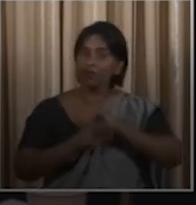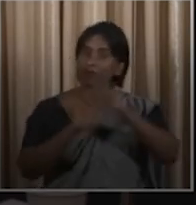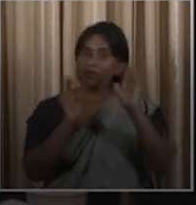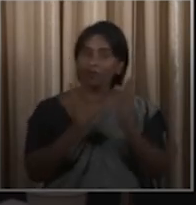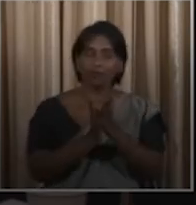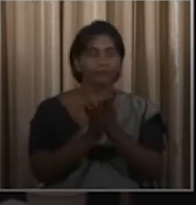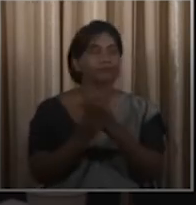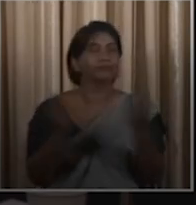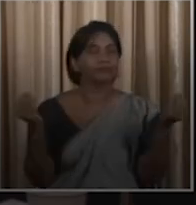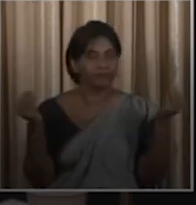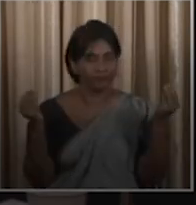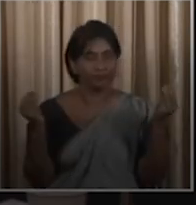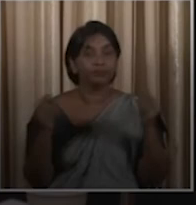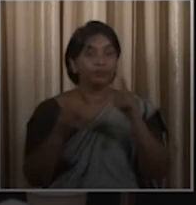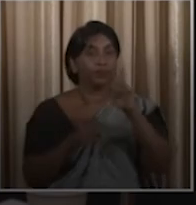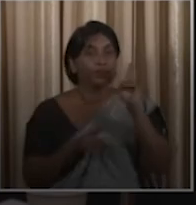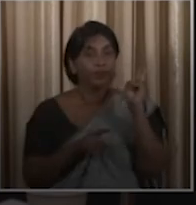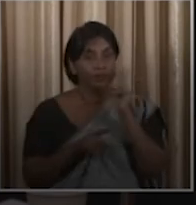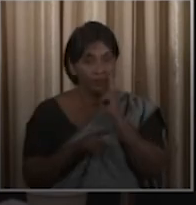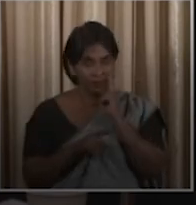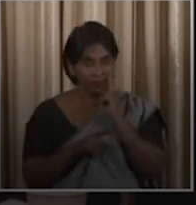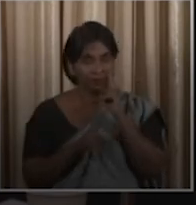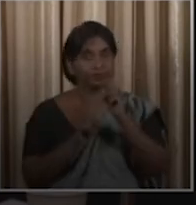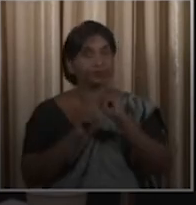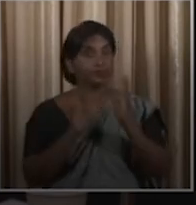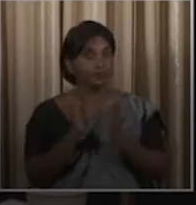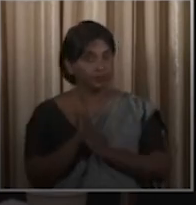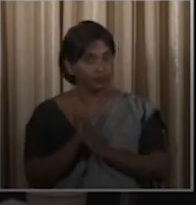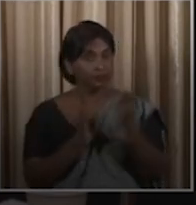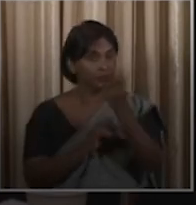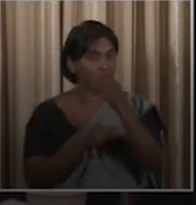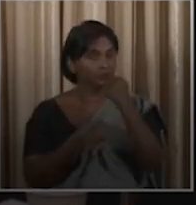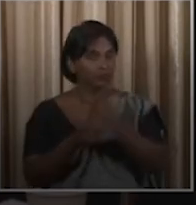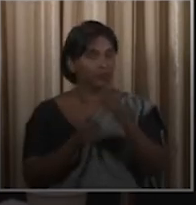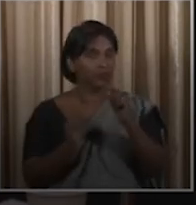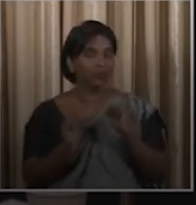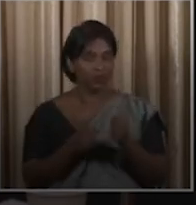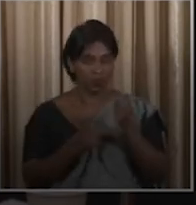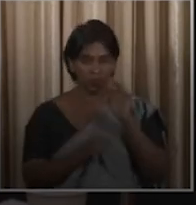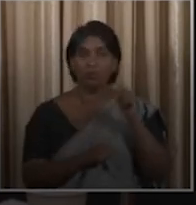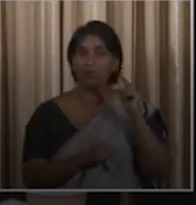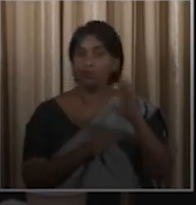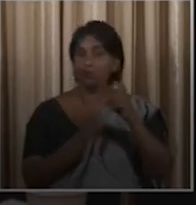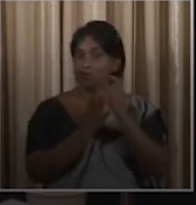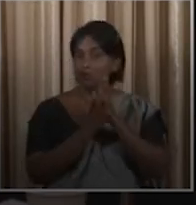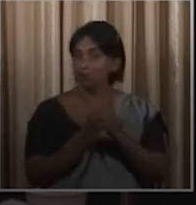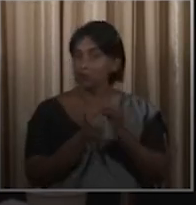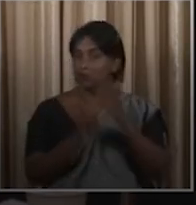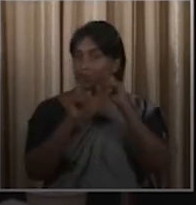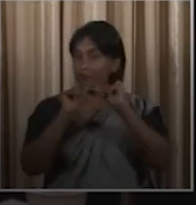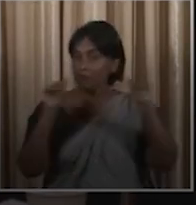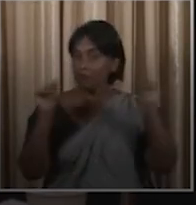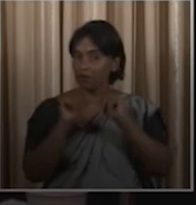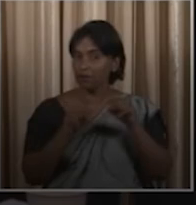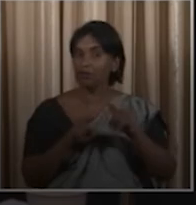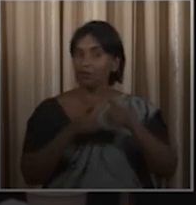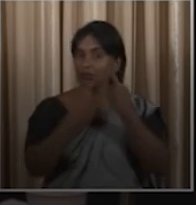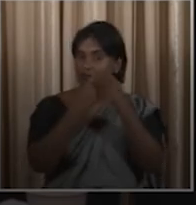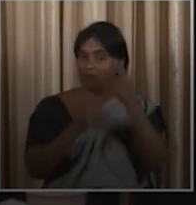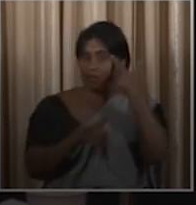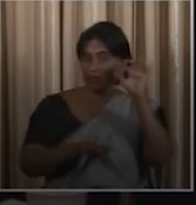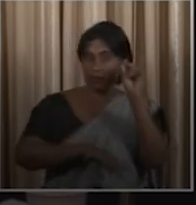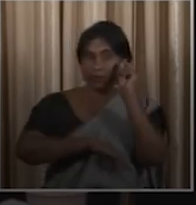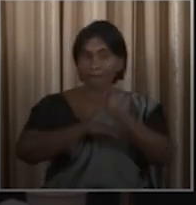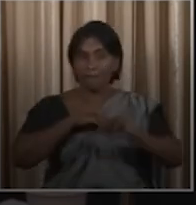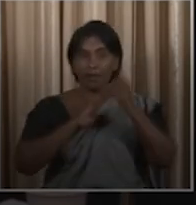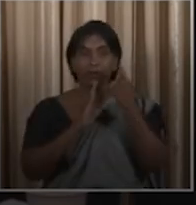රනිල් වික්‍රමසිංහත් අග්‍රාමාත්‍යවරයාත් මේ ආණ්ඩුවත් උත්සාහ කරනවා නම් විවස්ථාවේ වගන්තිය ඇතුලේ විවිධ සටකපට නීති ඇති කරලා තියලු ශිෂ්ට